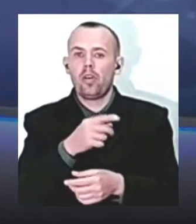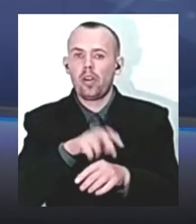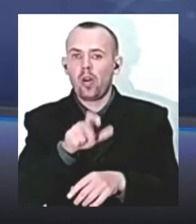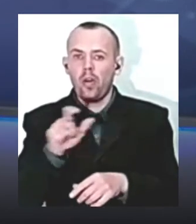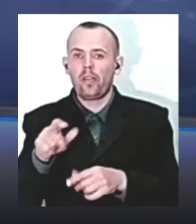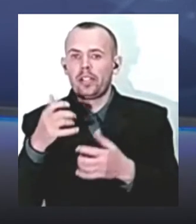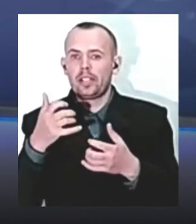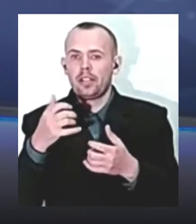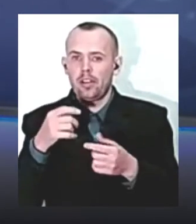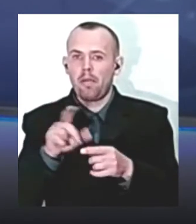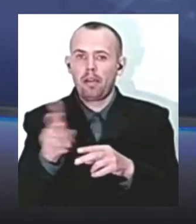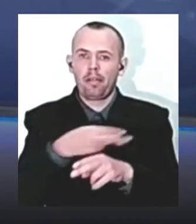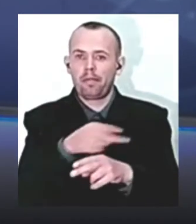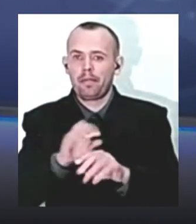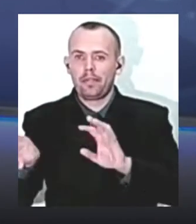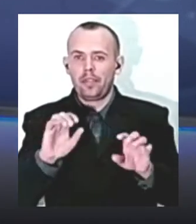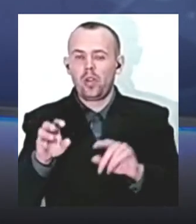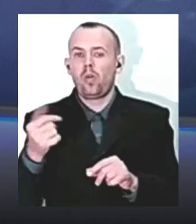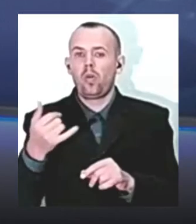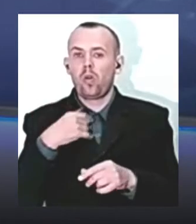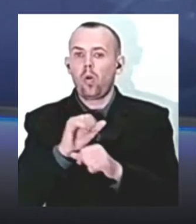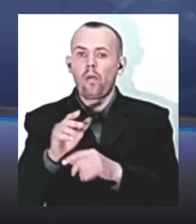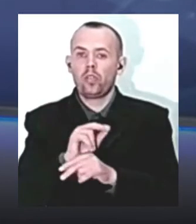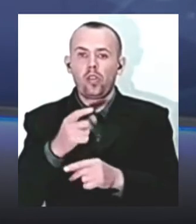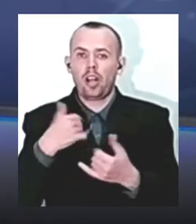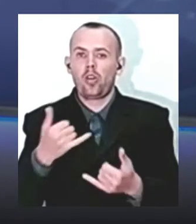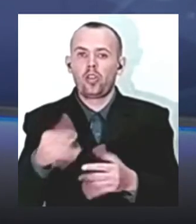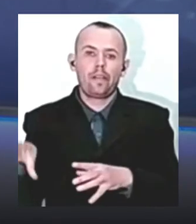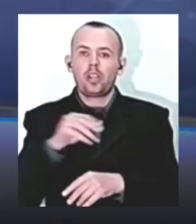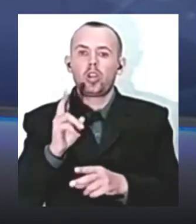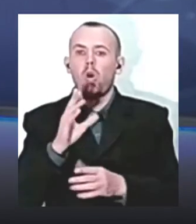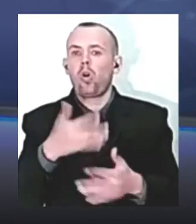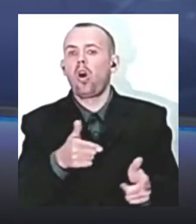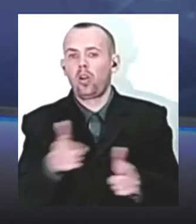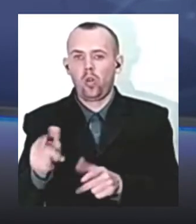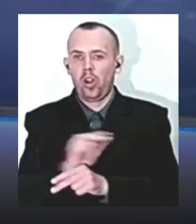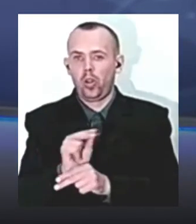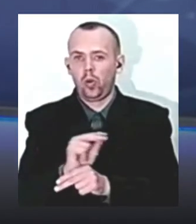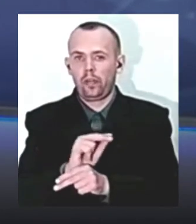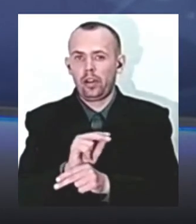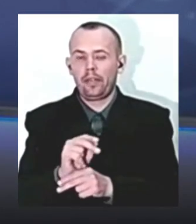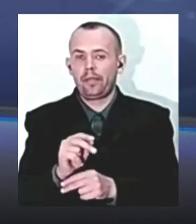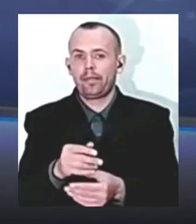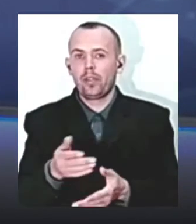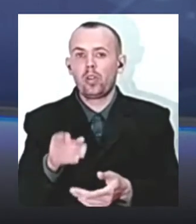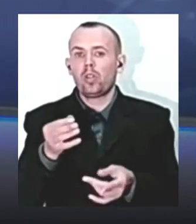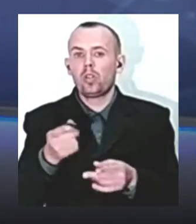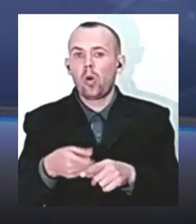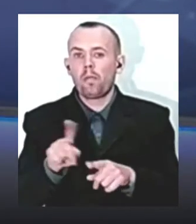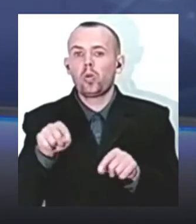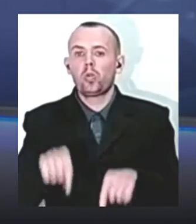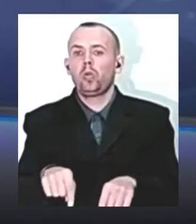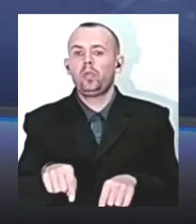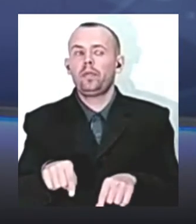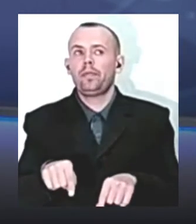перепрофільовуємо. Тобто ковід в нас лікують наразі всі, хто готовий його лікувати. Тому тут і